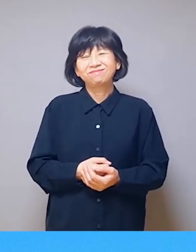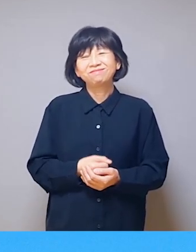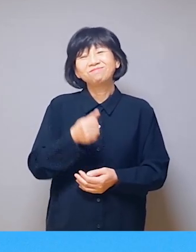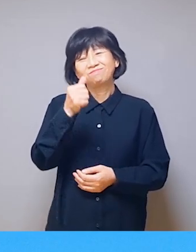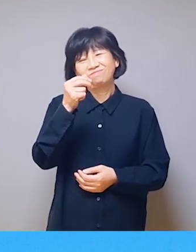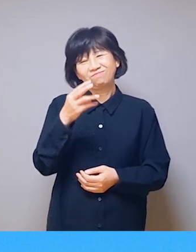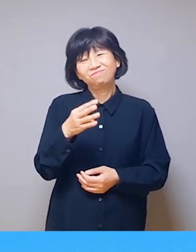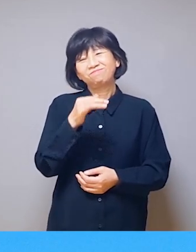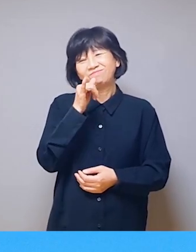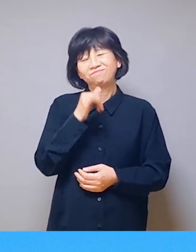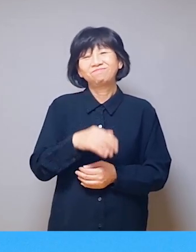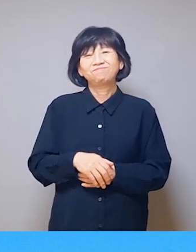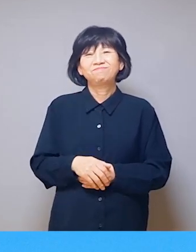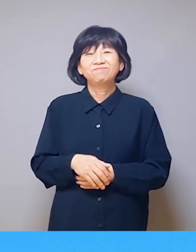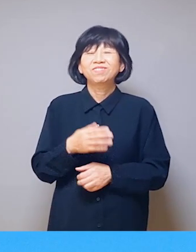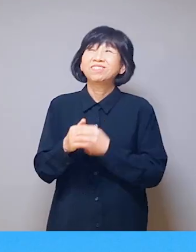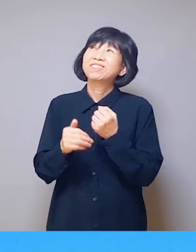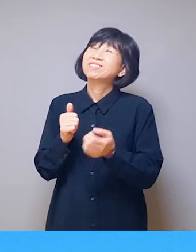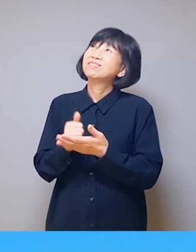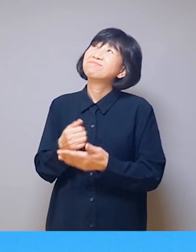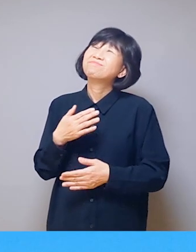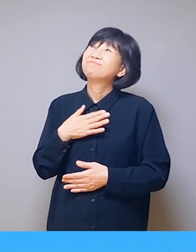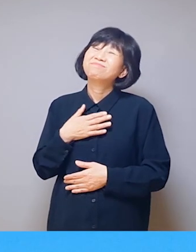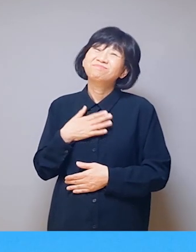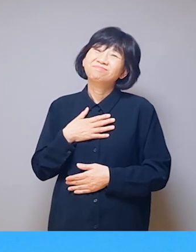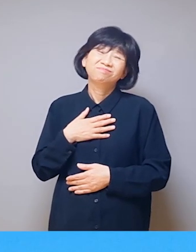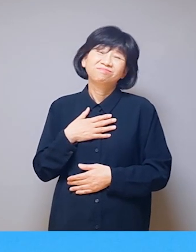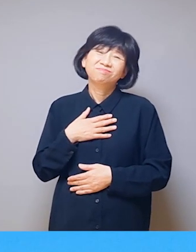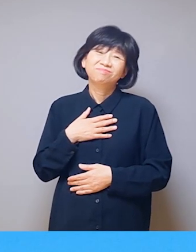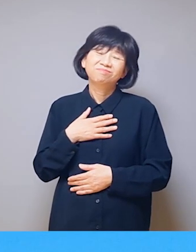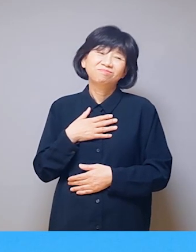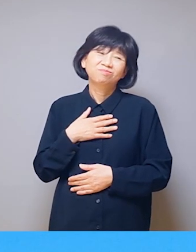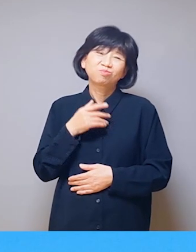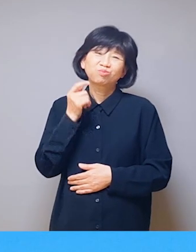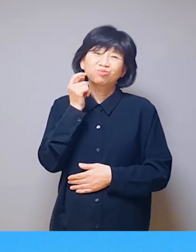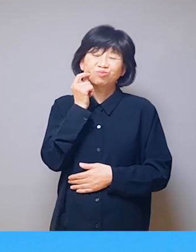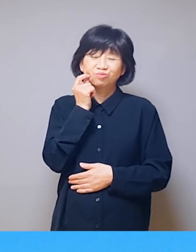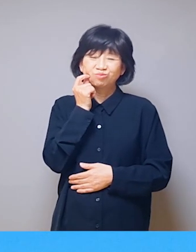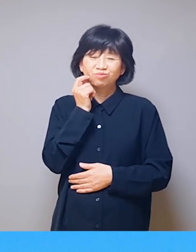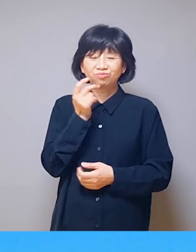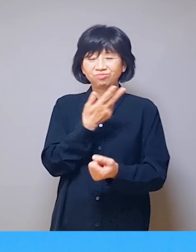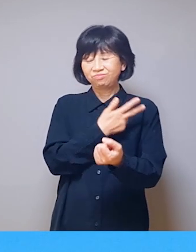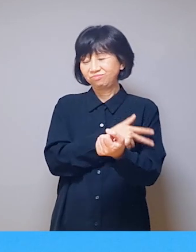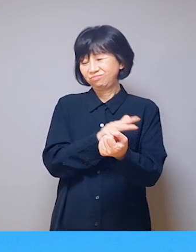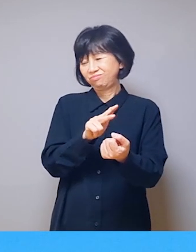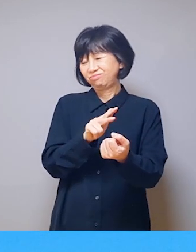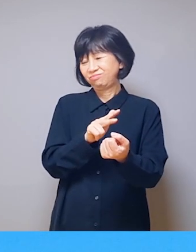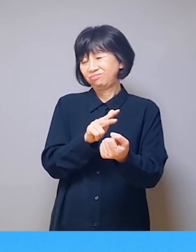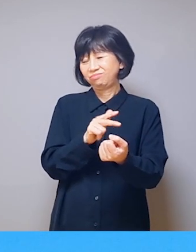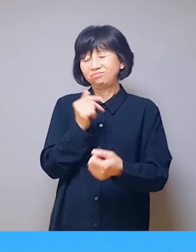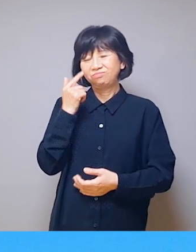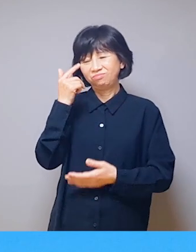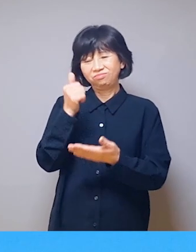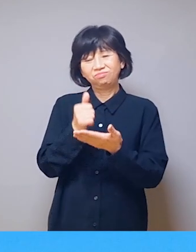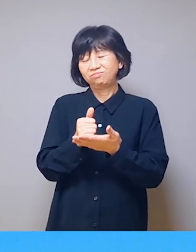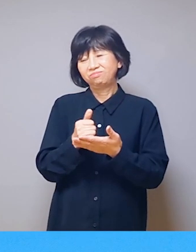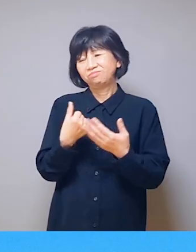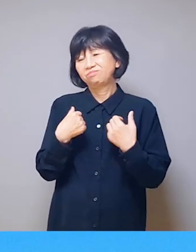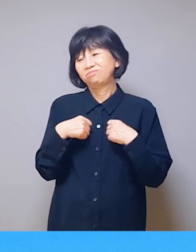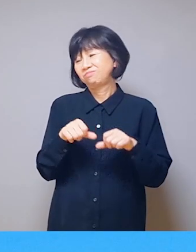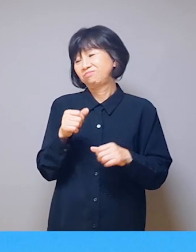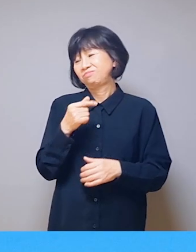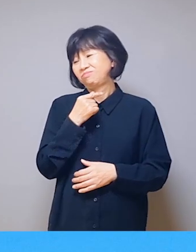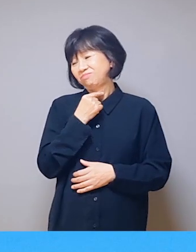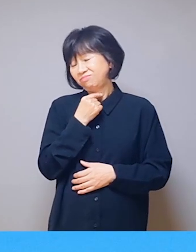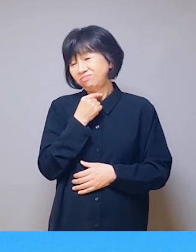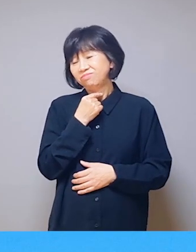여러 번 있어요. 하나님, 저는 아닌가 봐요. 저는 목회자 자격이 없는가 봐요. 제가 얼마나